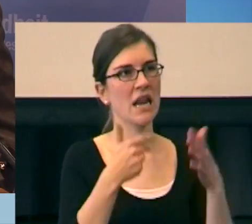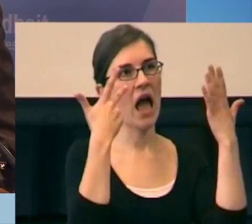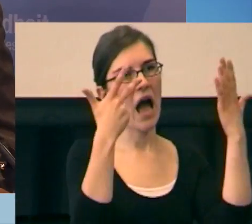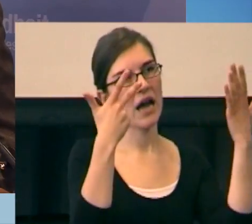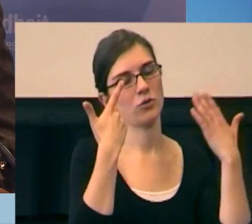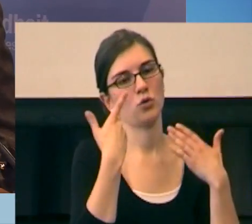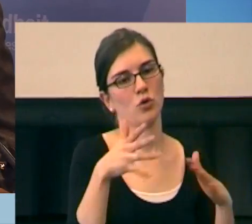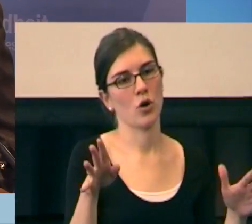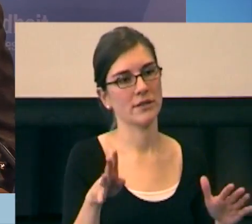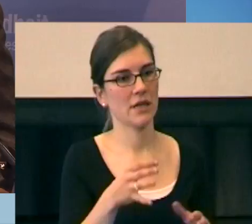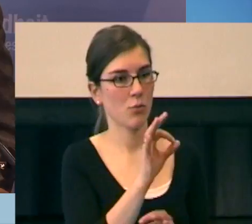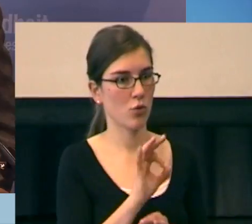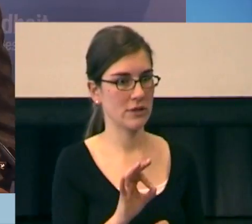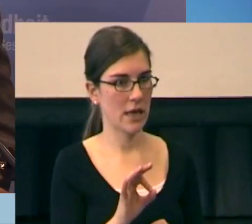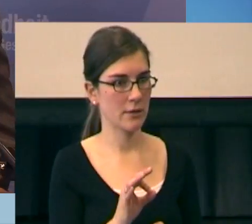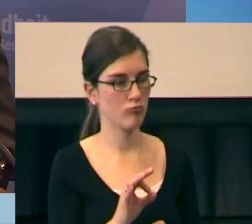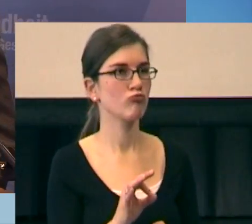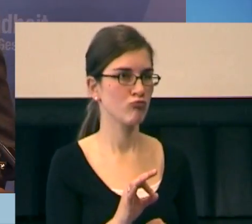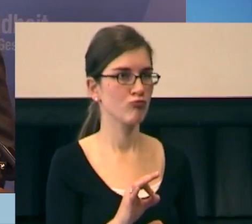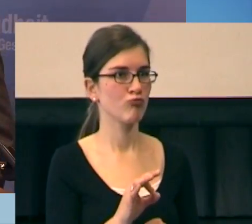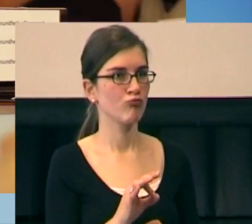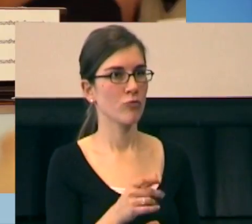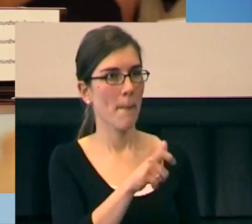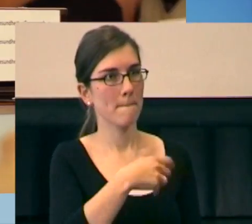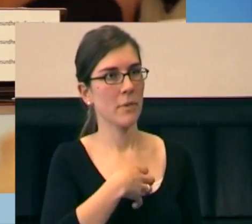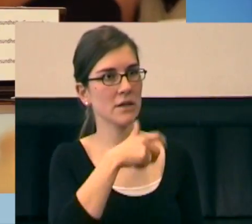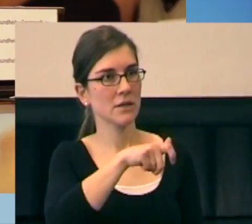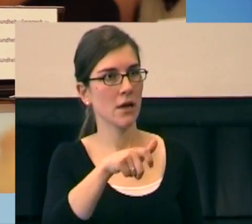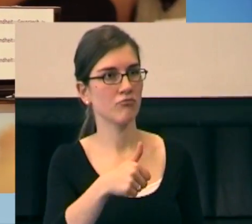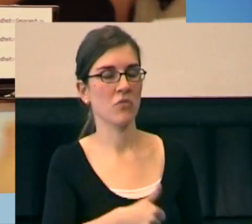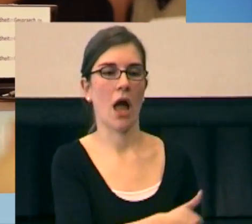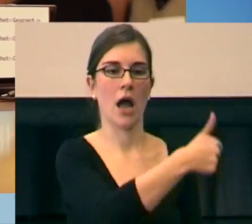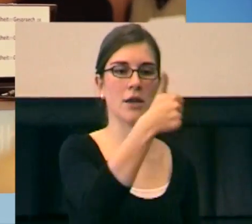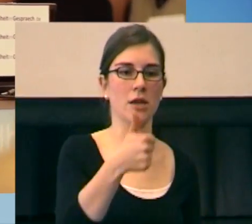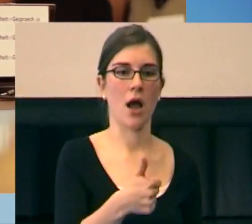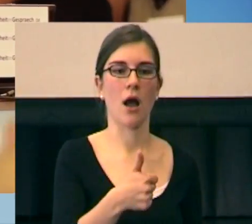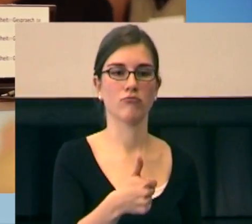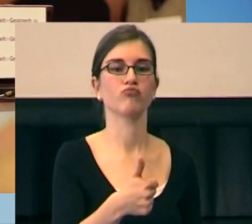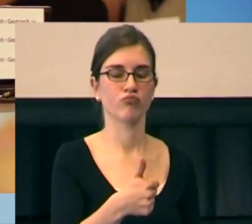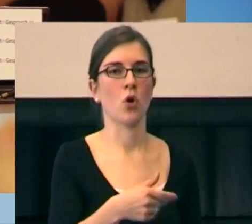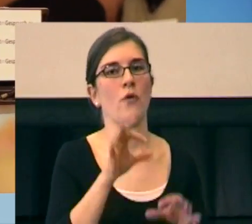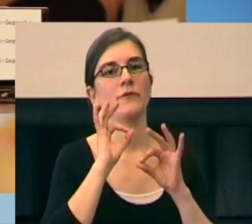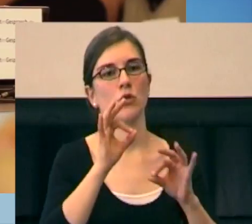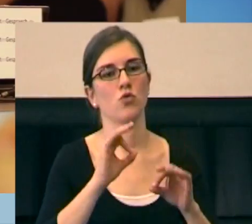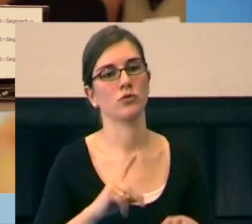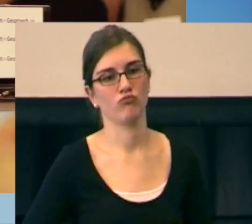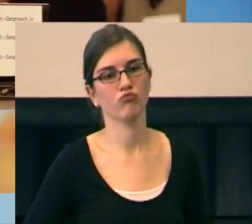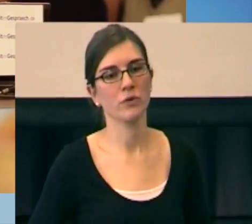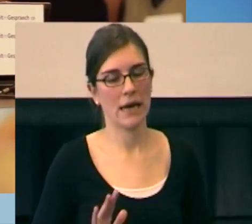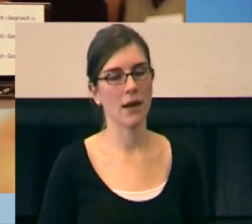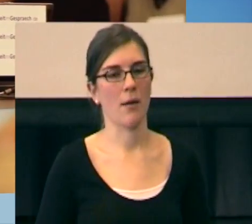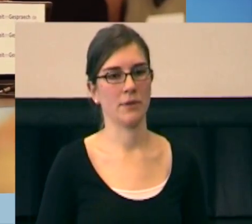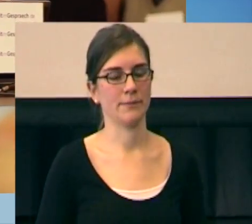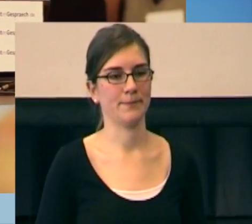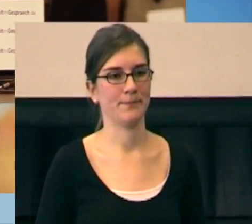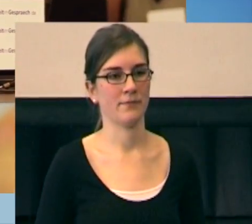Patienten nach einem Jahr gut Kontinent, so dass sie selber mit dem Ergebnis zufrieden sind. Viele Patienten schon